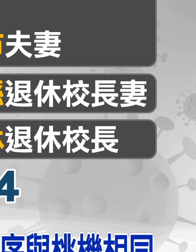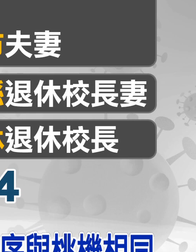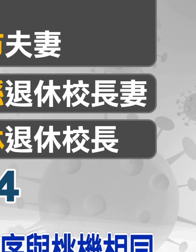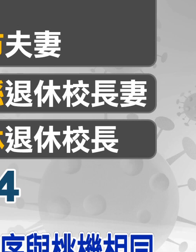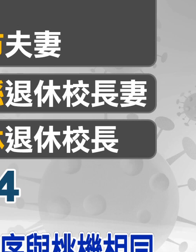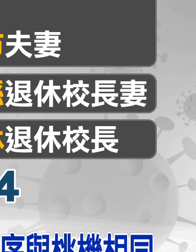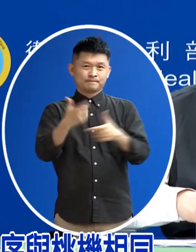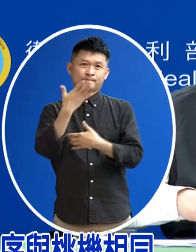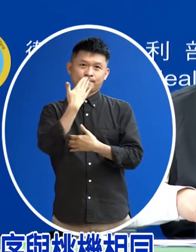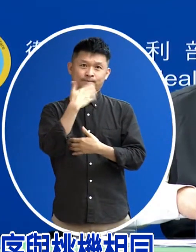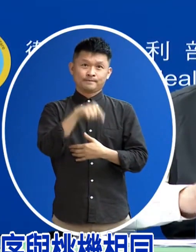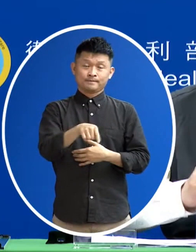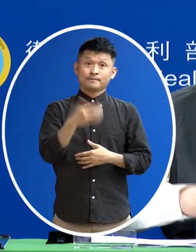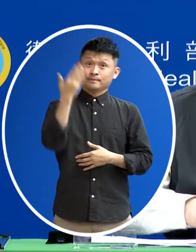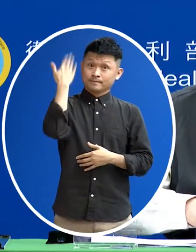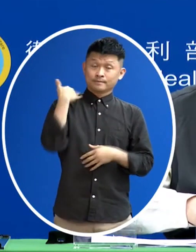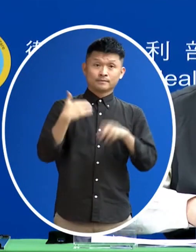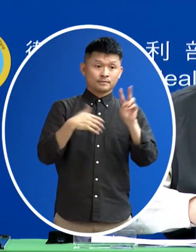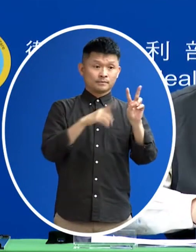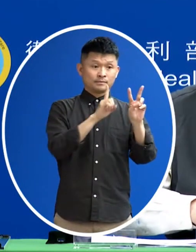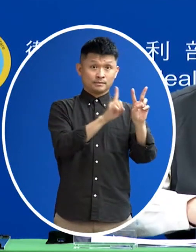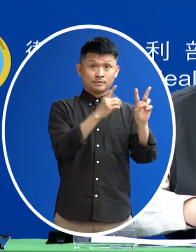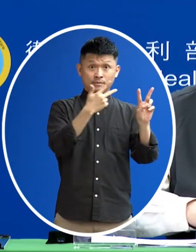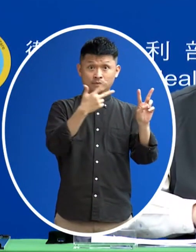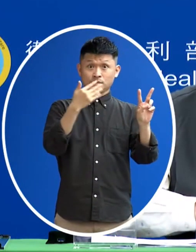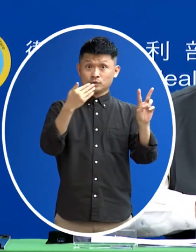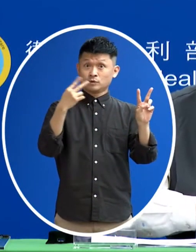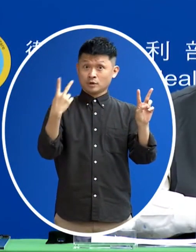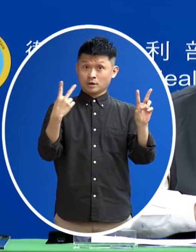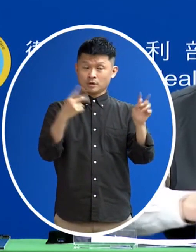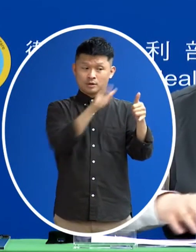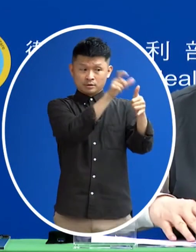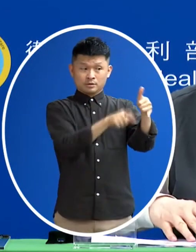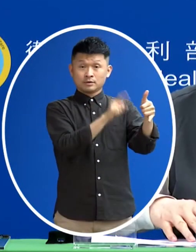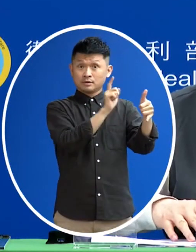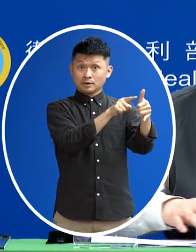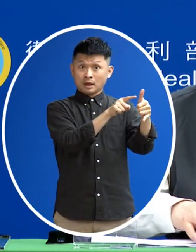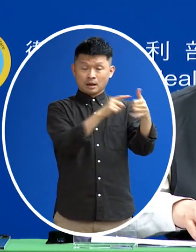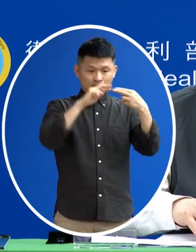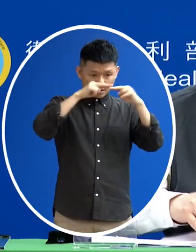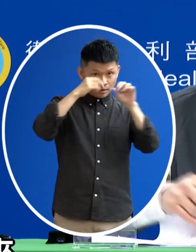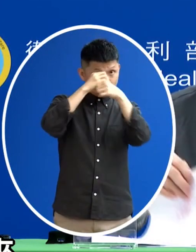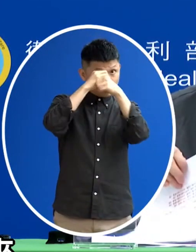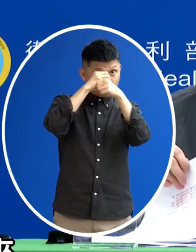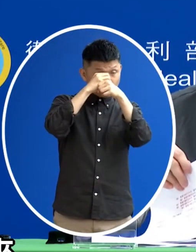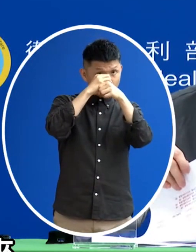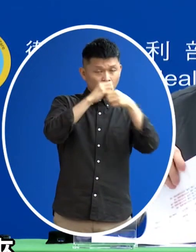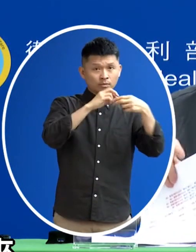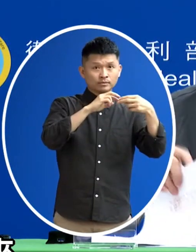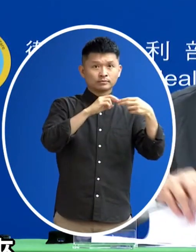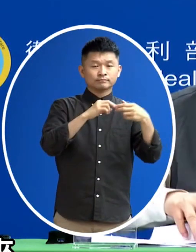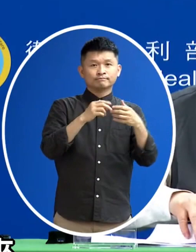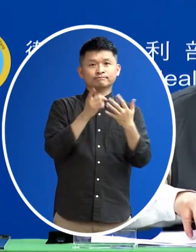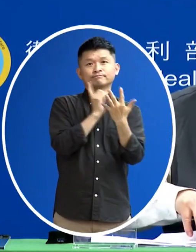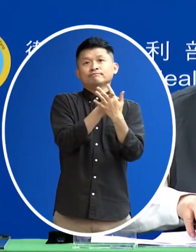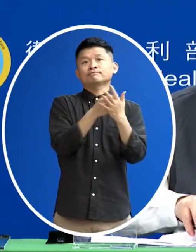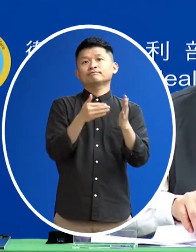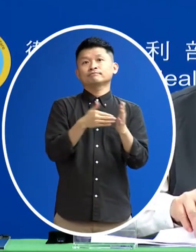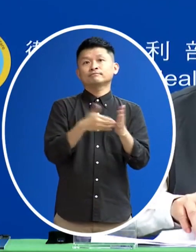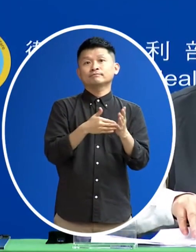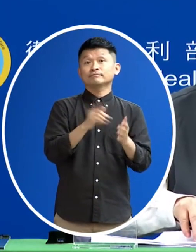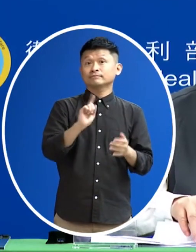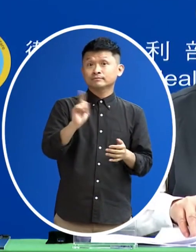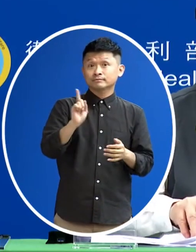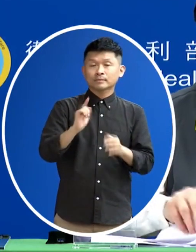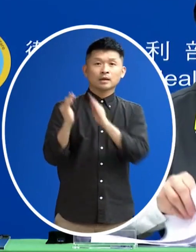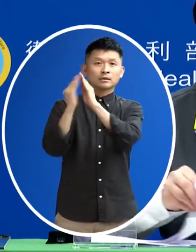设计师有关。 个案21792哈，这一位哈，那他的这个定序结果全基因序列已经出来哈，是属于